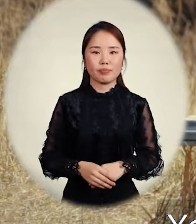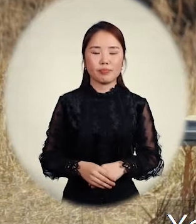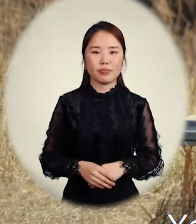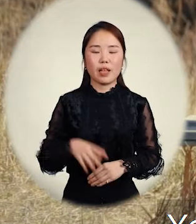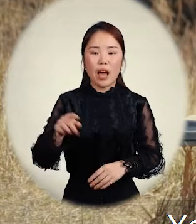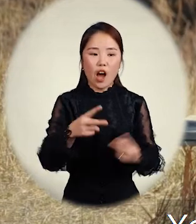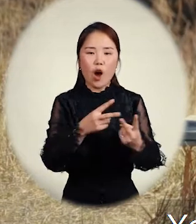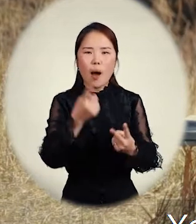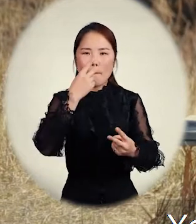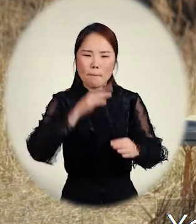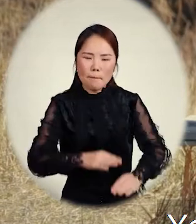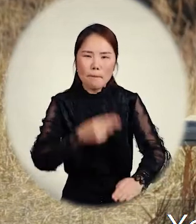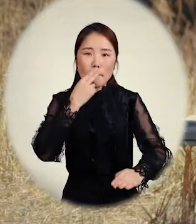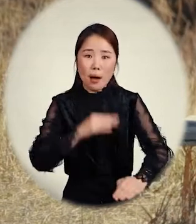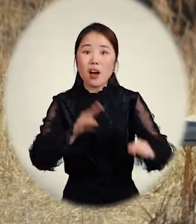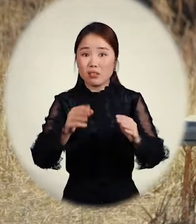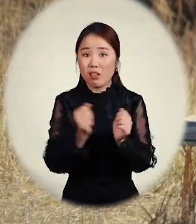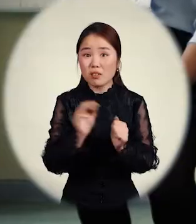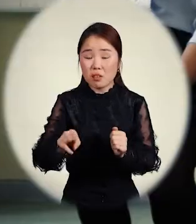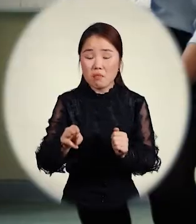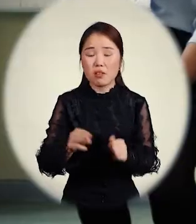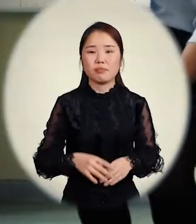А тааер бол бүр хар багын найзууд юм уу тий?